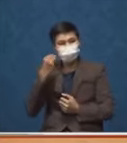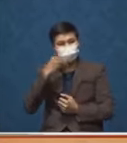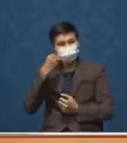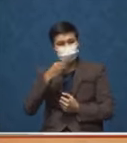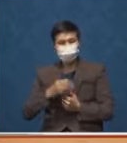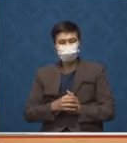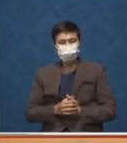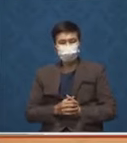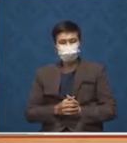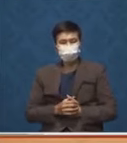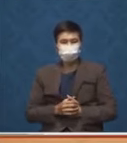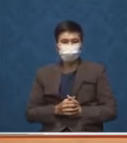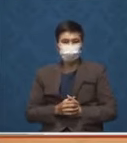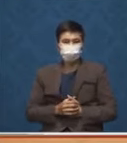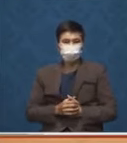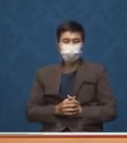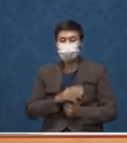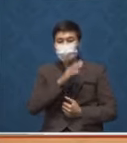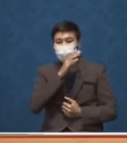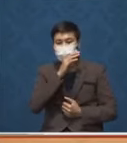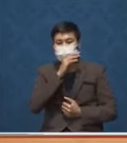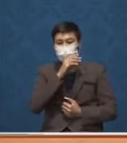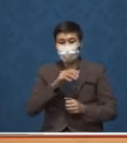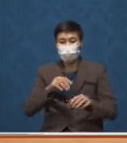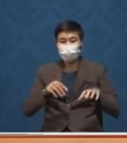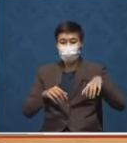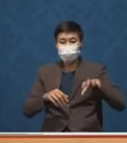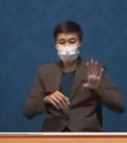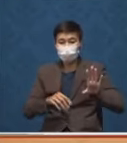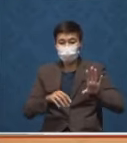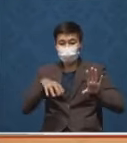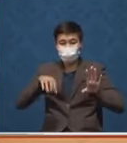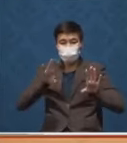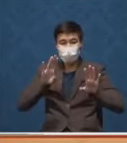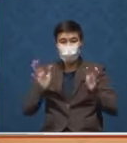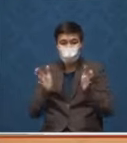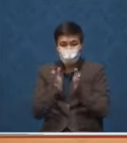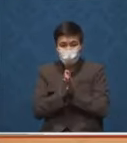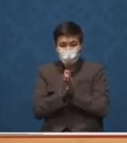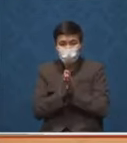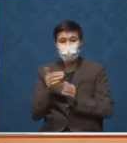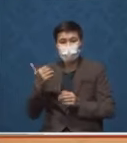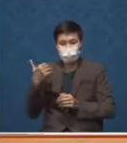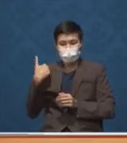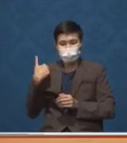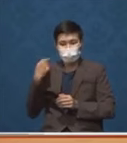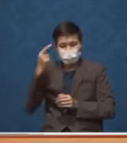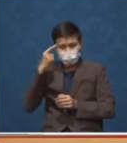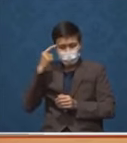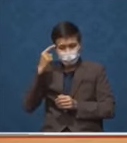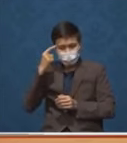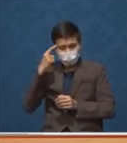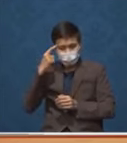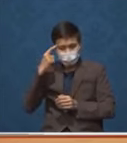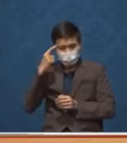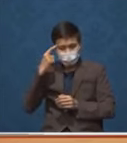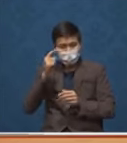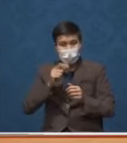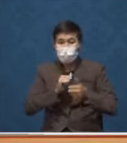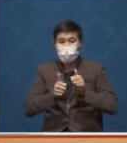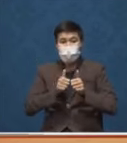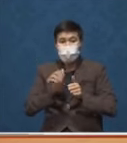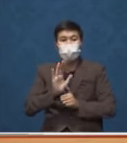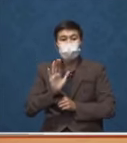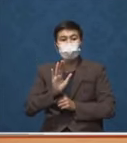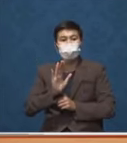การควบรวมกิจการแล้วก็ทำให้มีการหัวราคากันหรือว่าการไม่แข่งขัน